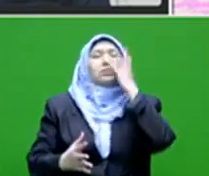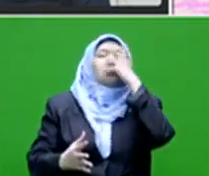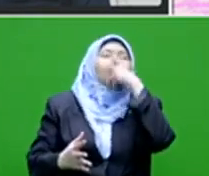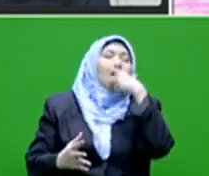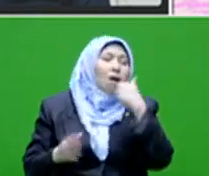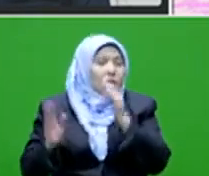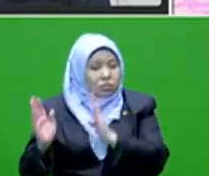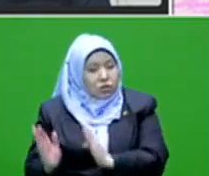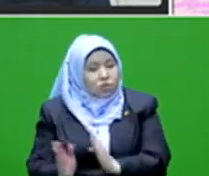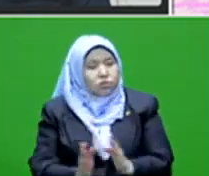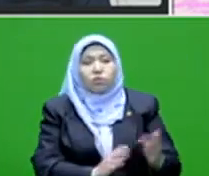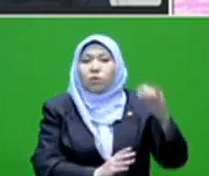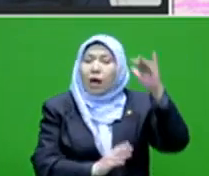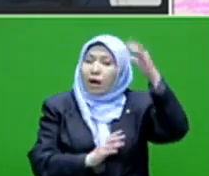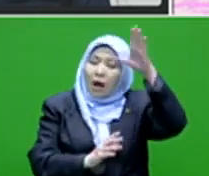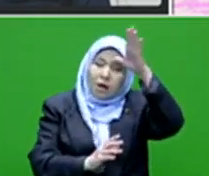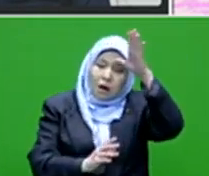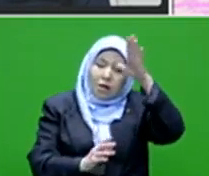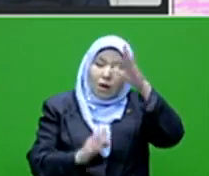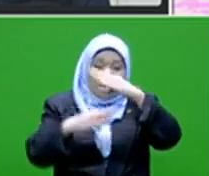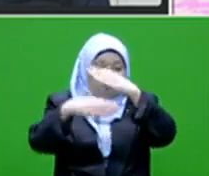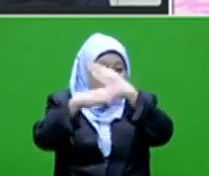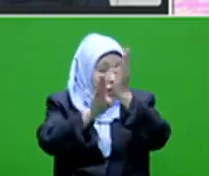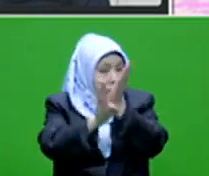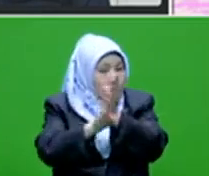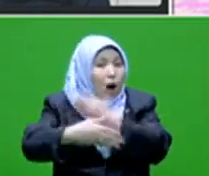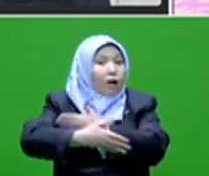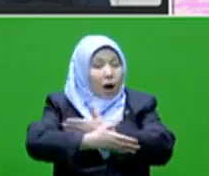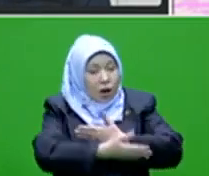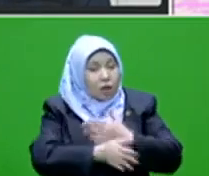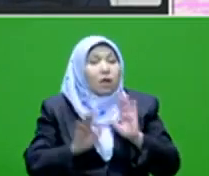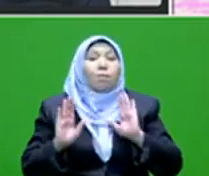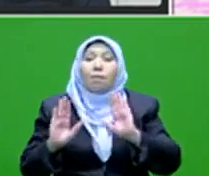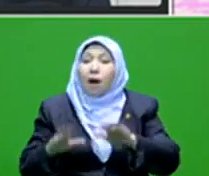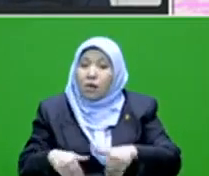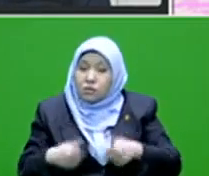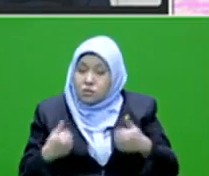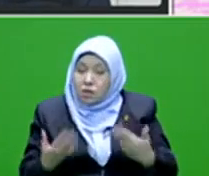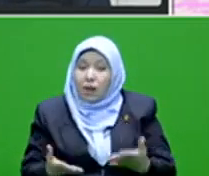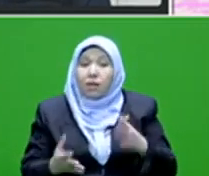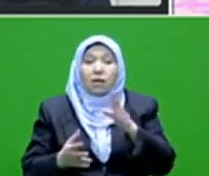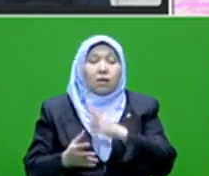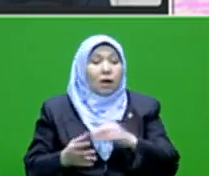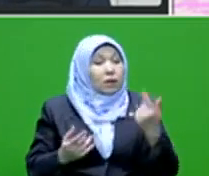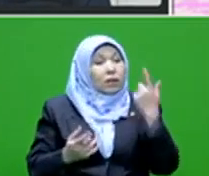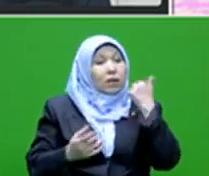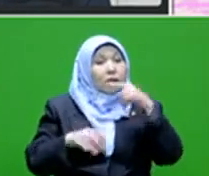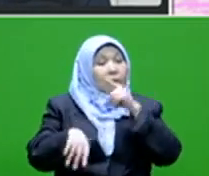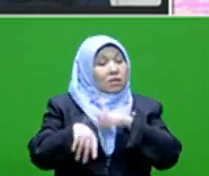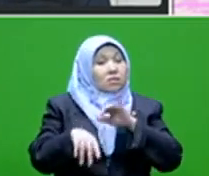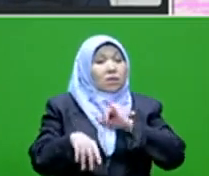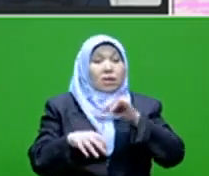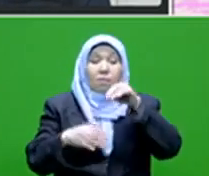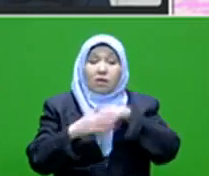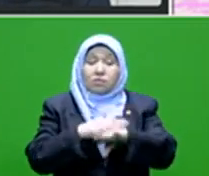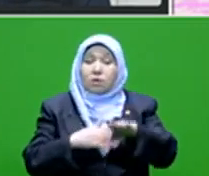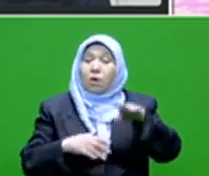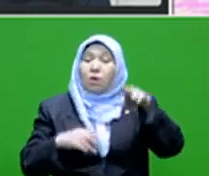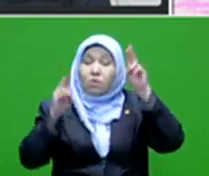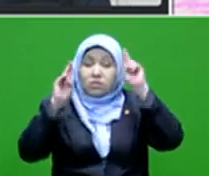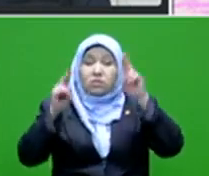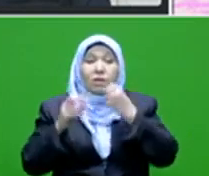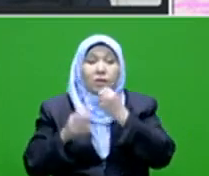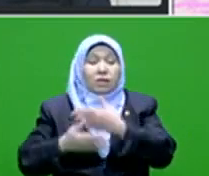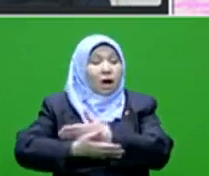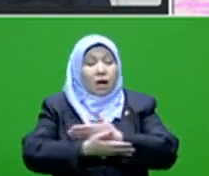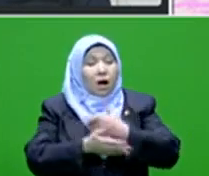susunan ayah dia tu, bentuk anak-anak dia tu macam mana. Dan tadi masa saya masuk, saya dengar Ustaz Abang kata,